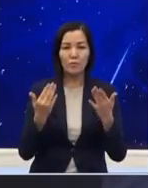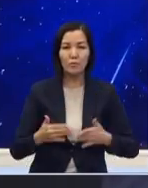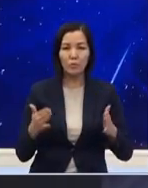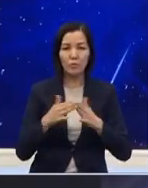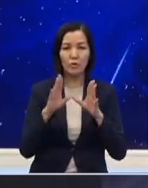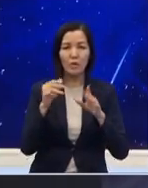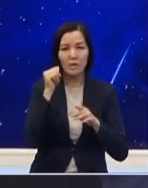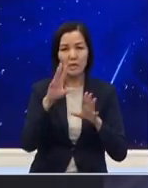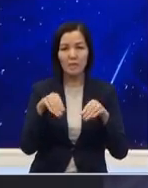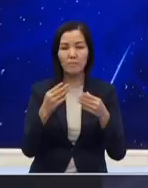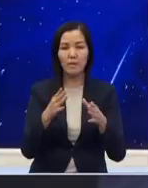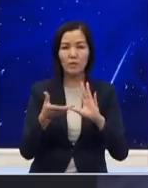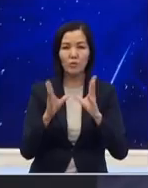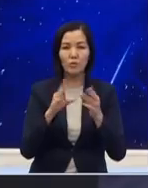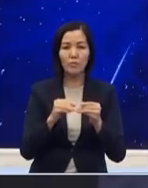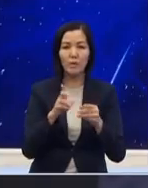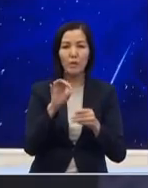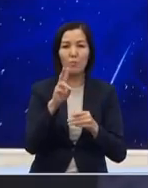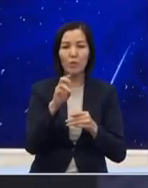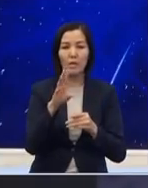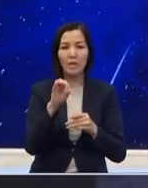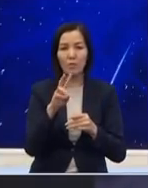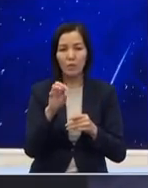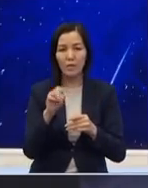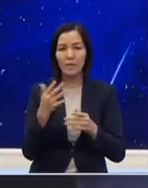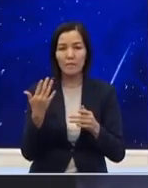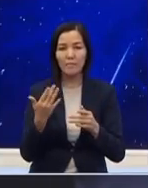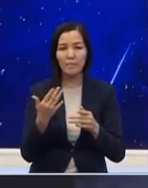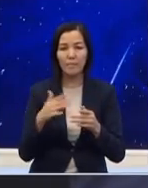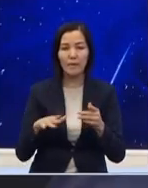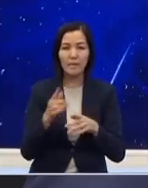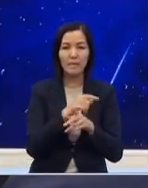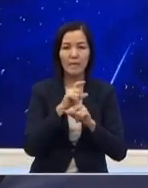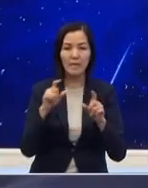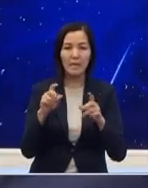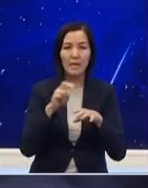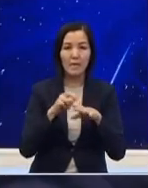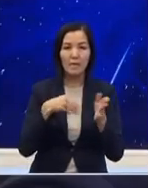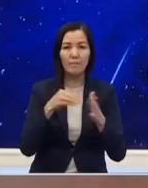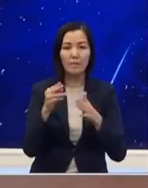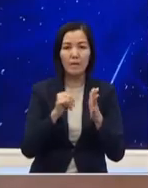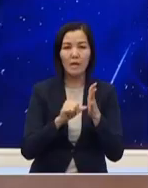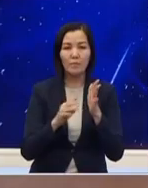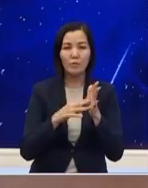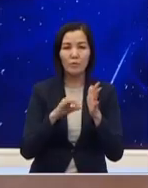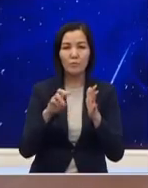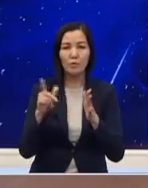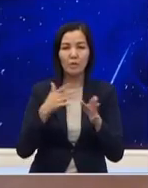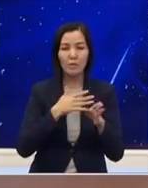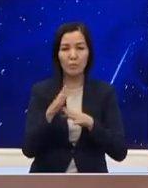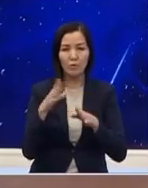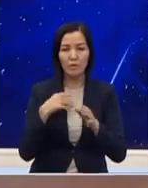кілтін ертең береміз. Сонымен қатар Боралдай мен Өтеген Батыр кентінен дәрігерлер үшін пәтер сатып алуға 69 миллион теңге